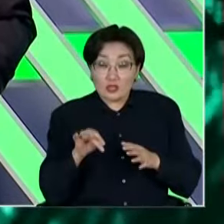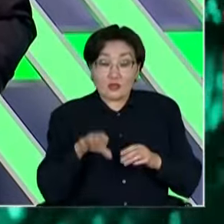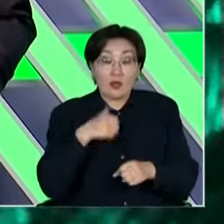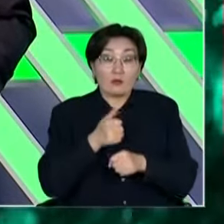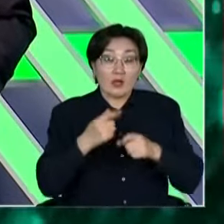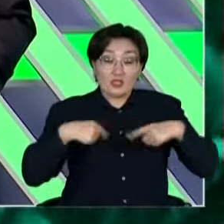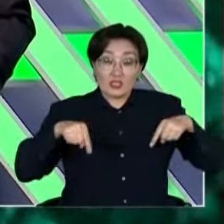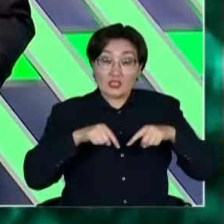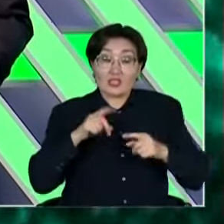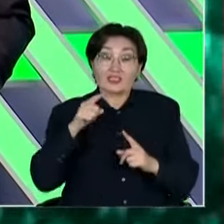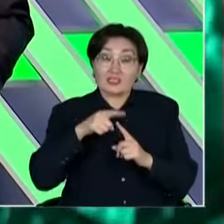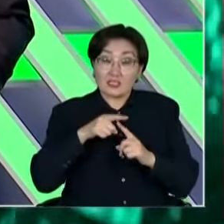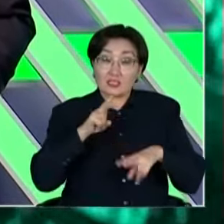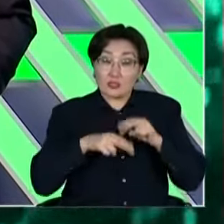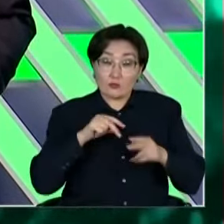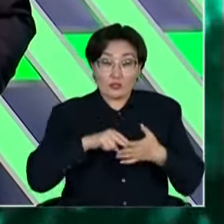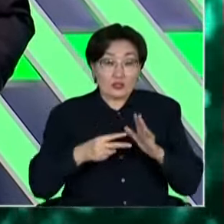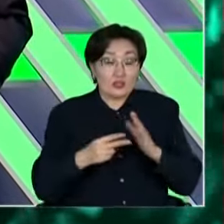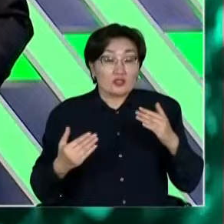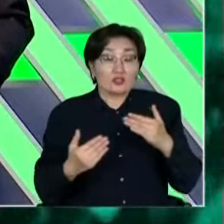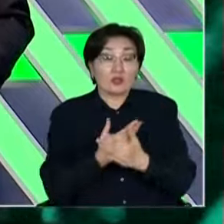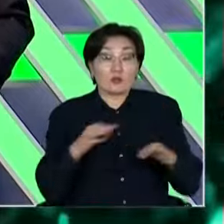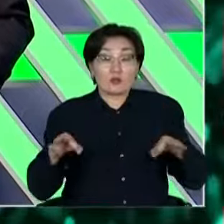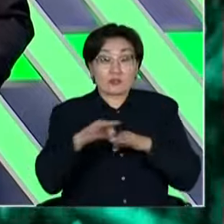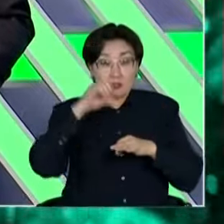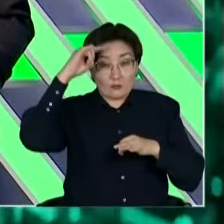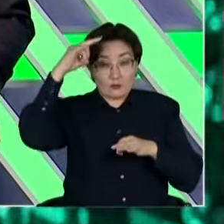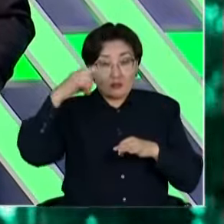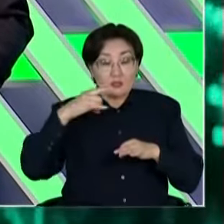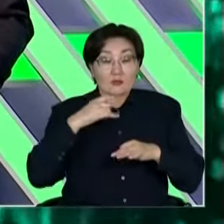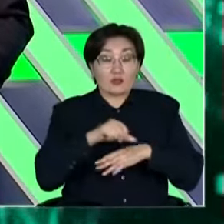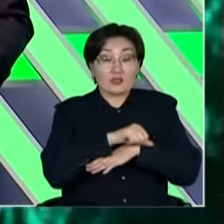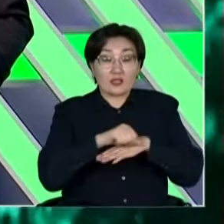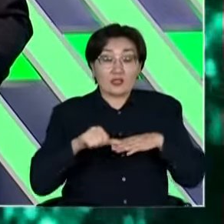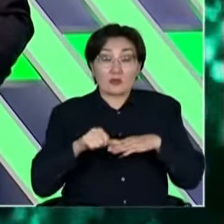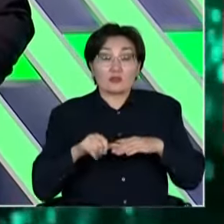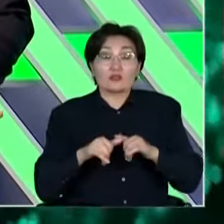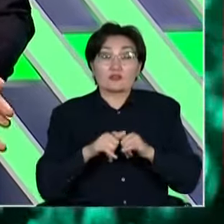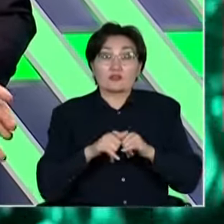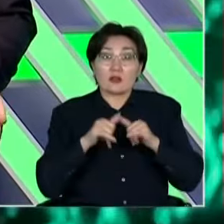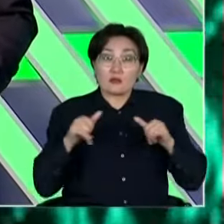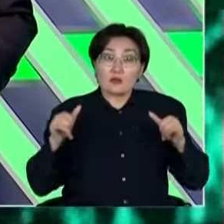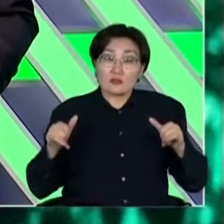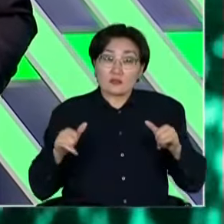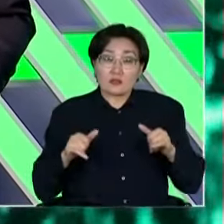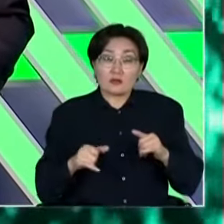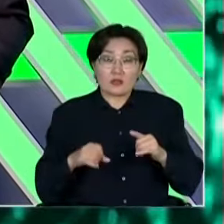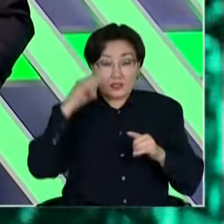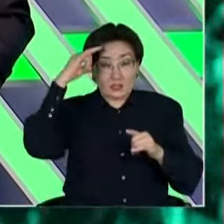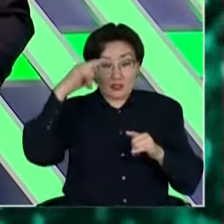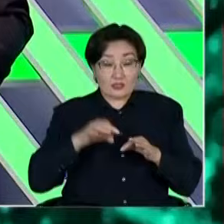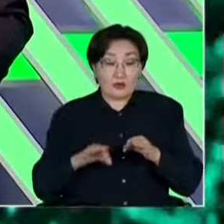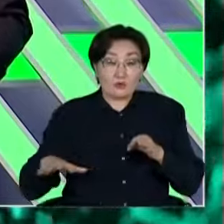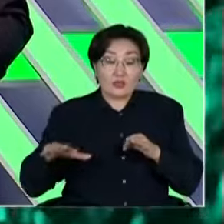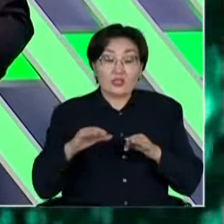салу жоспарланған. Сонымен бірге жаңашылдық халықаралық транзиттік трафикті көбейтіп, Қазақстанда аймақтық телекоммуникациялық хаб